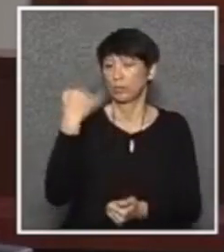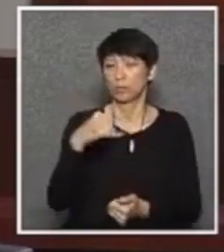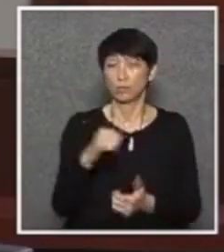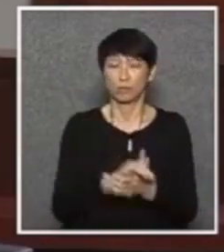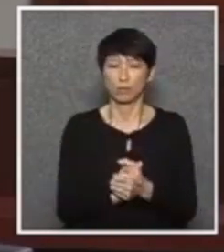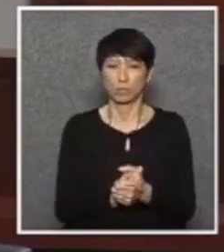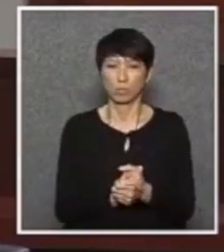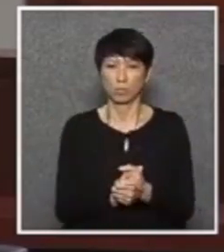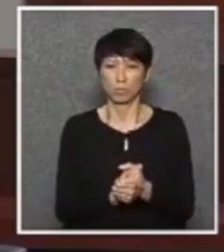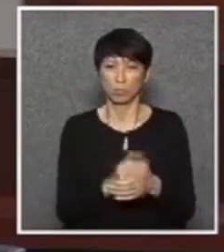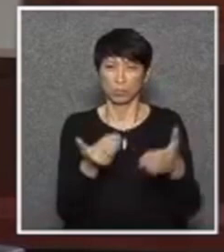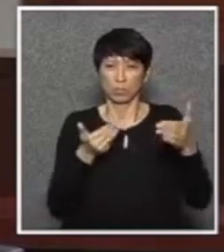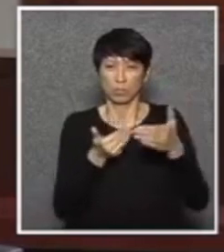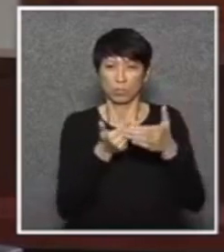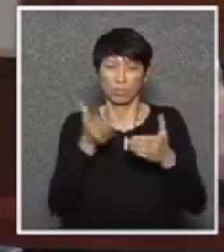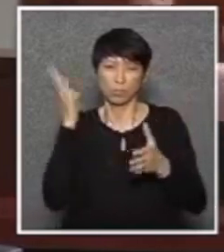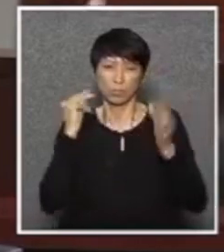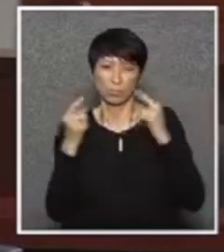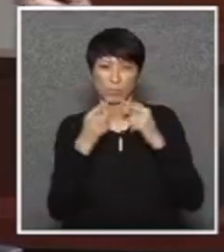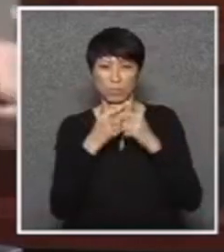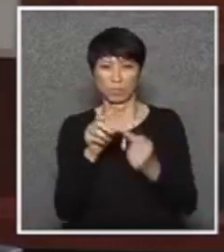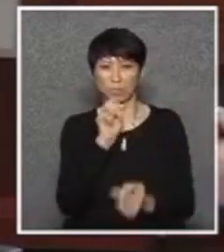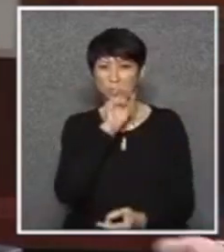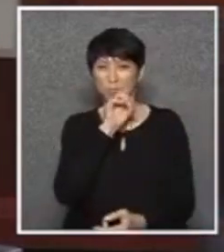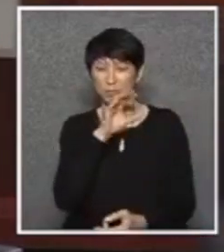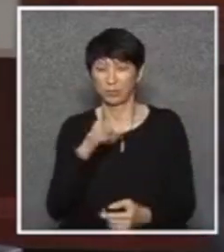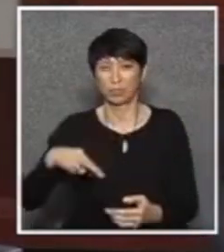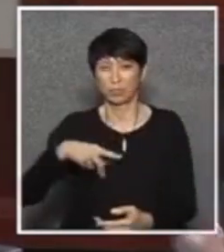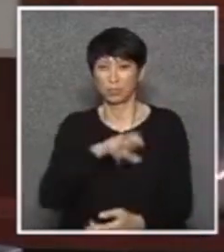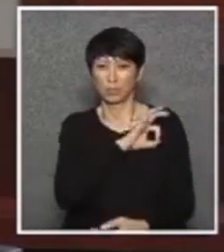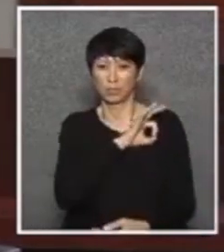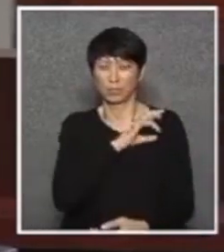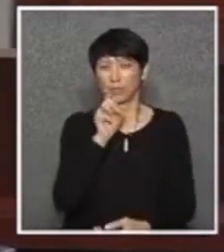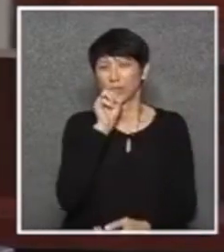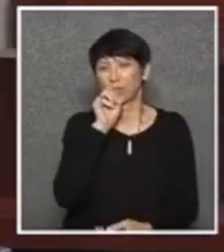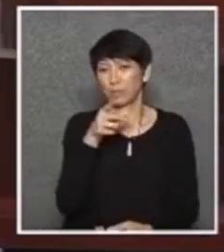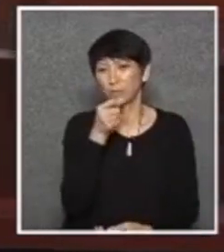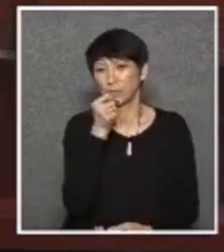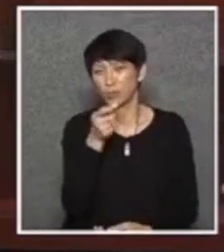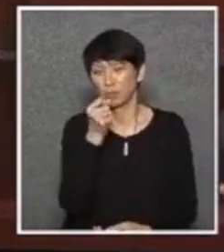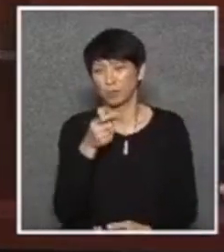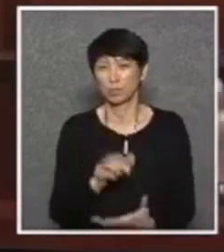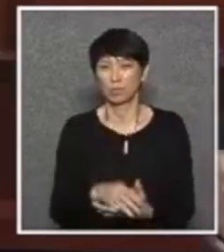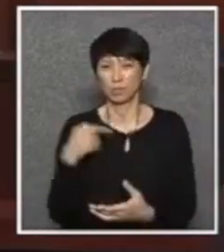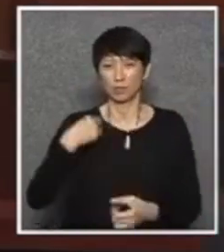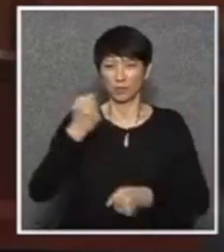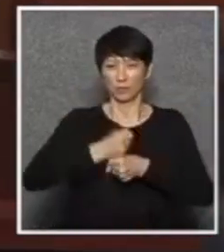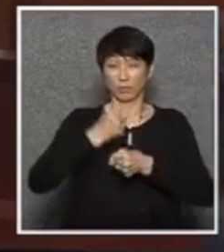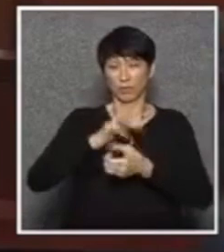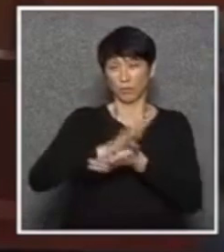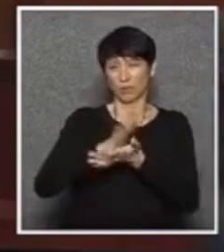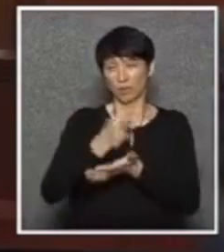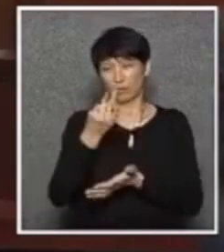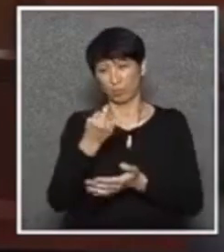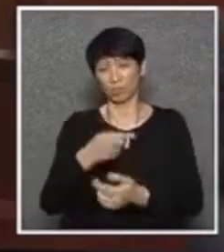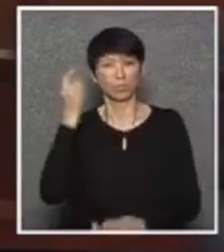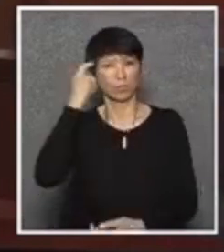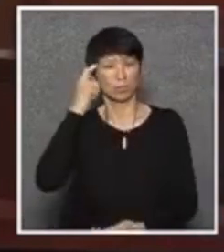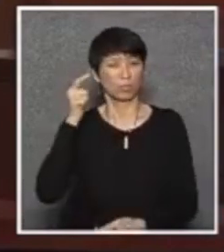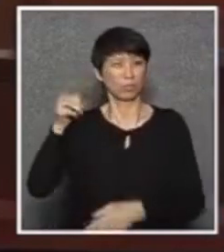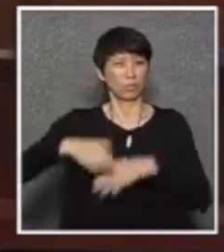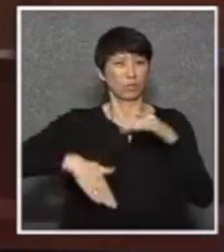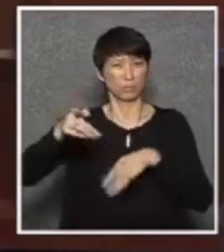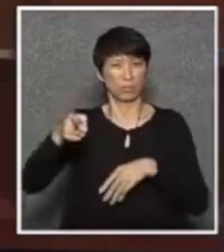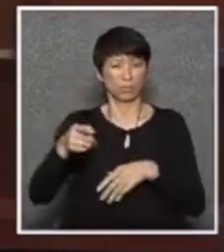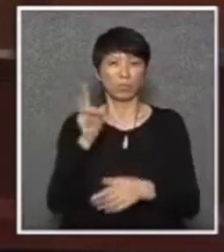近 消息人士透露，根據接近行會人士透露，經常都玩這些，我做這行做了很多年的了，是不是？如果是